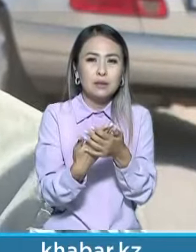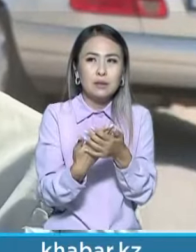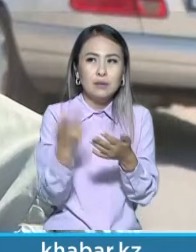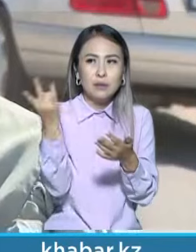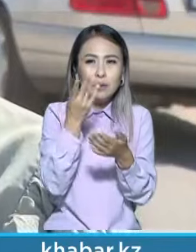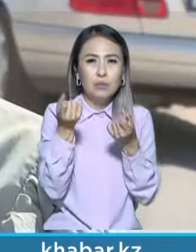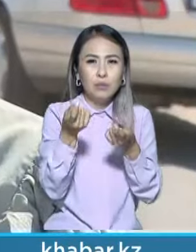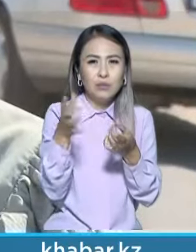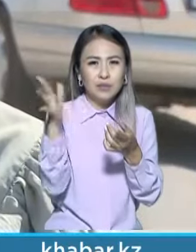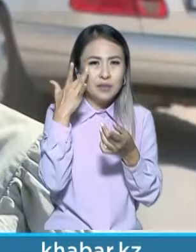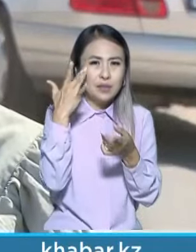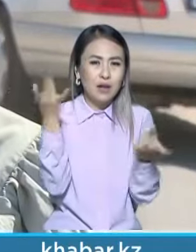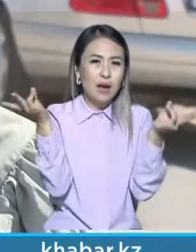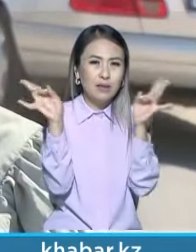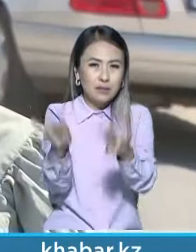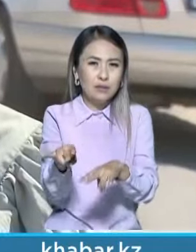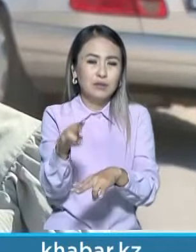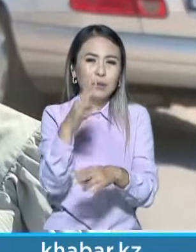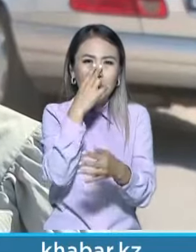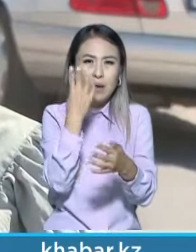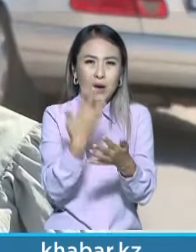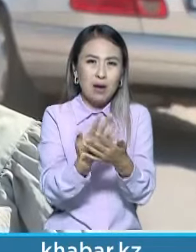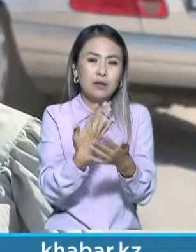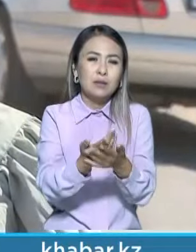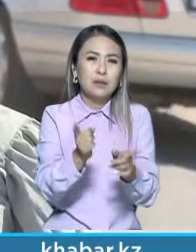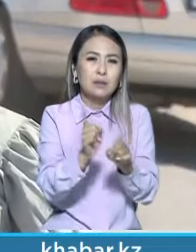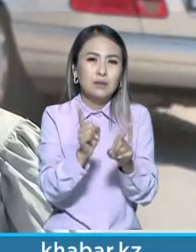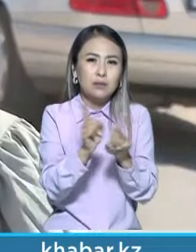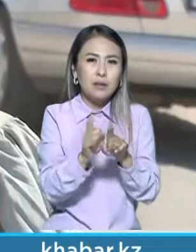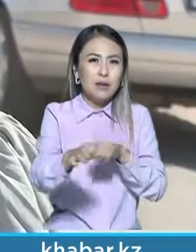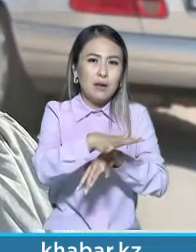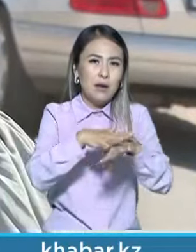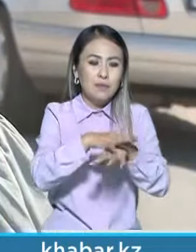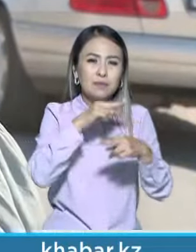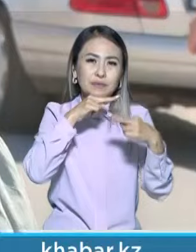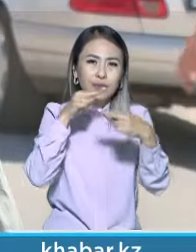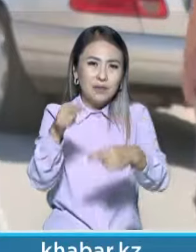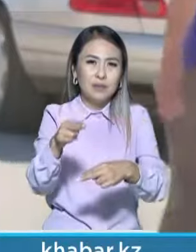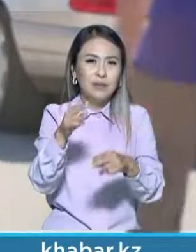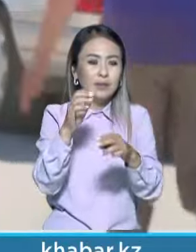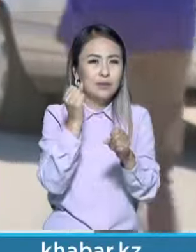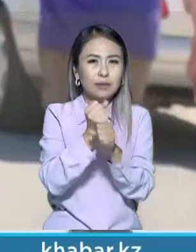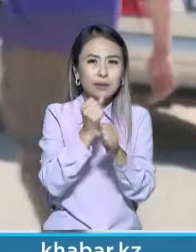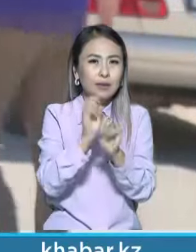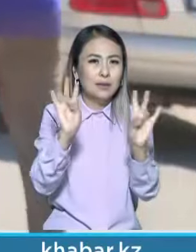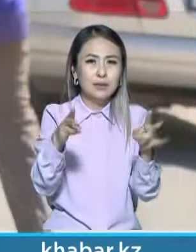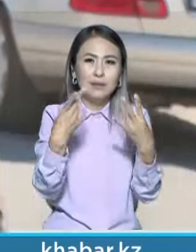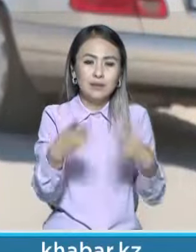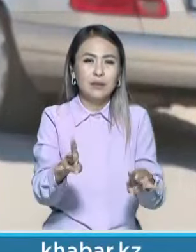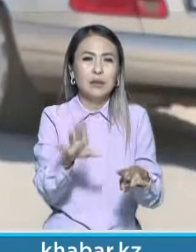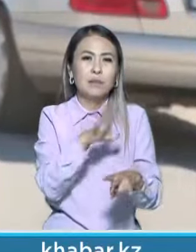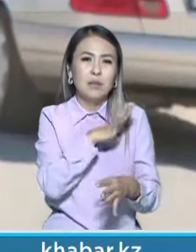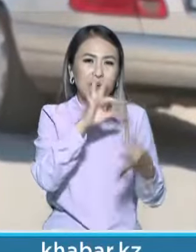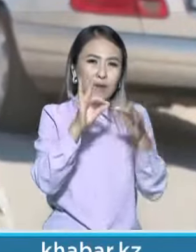бүкіл қоқыстарын тастап кетеді. Соның бәрін көрсетіп, елге көрсетіп, халықтың назарын аударып, осылай жасамаңдар деген мақсатта,